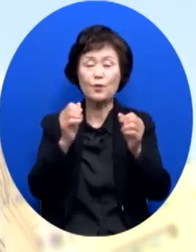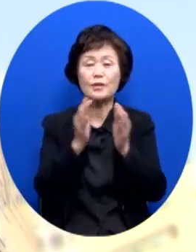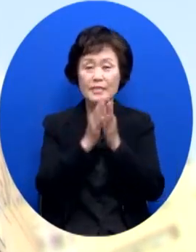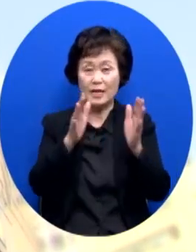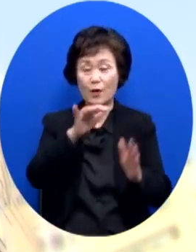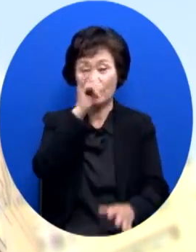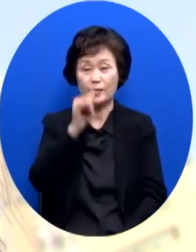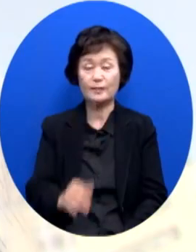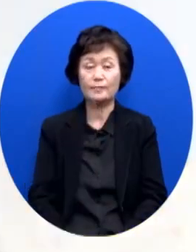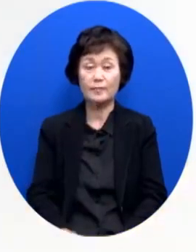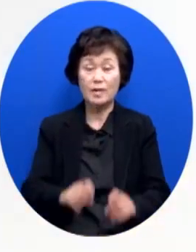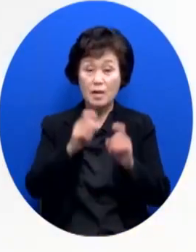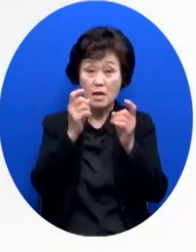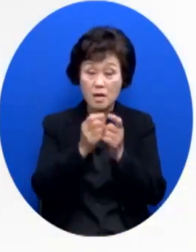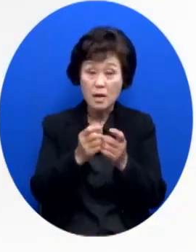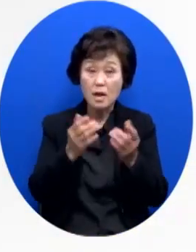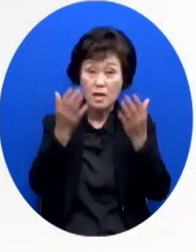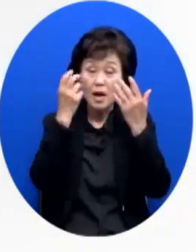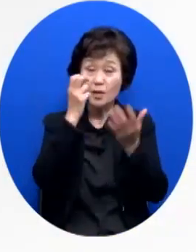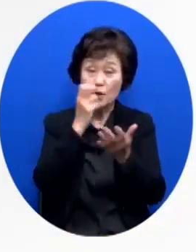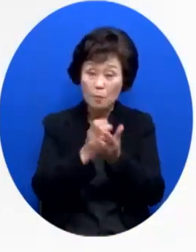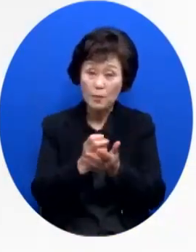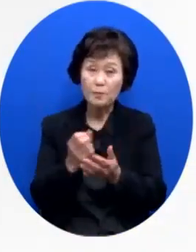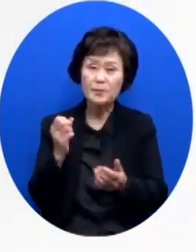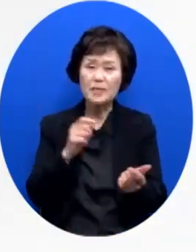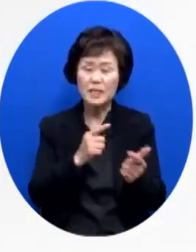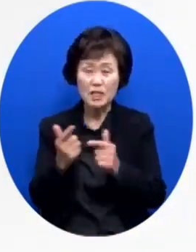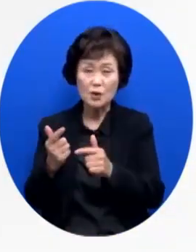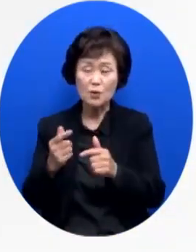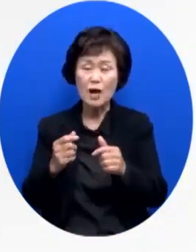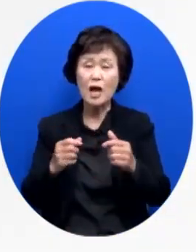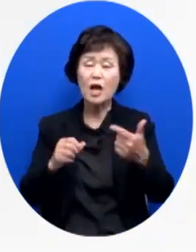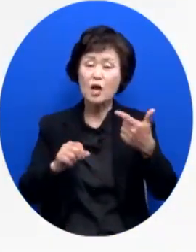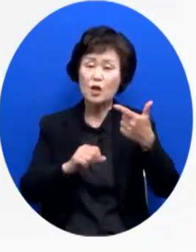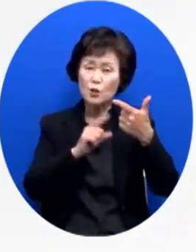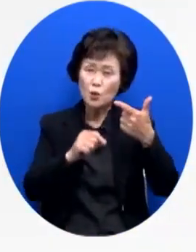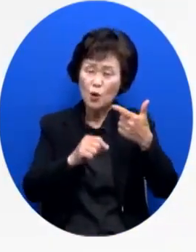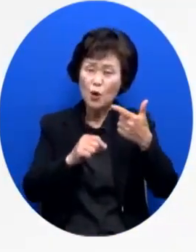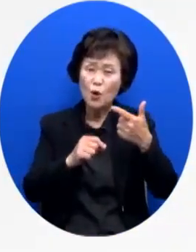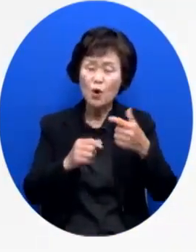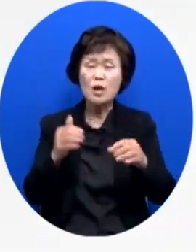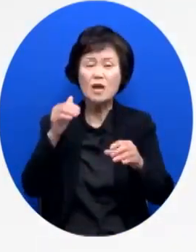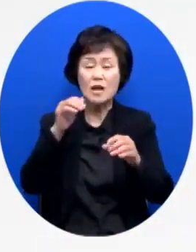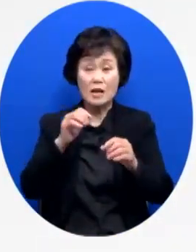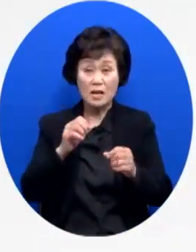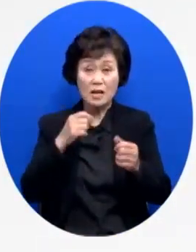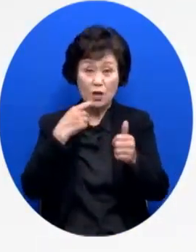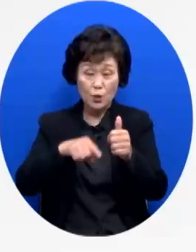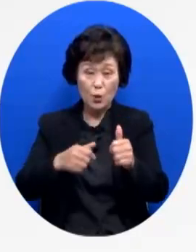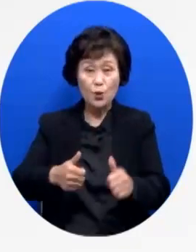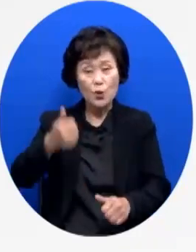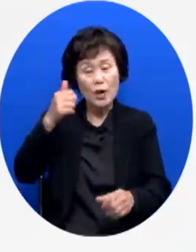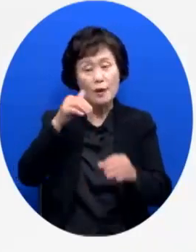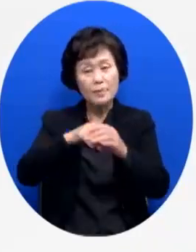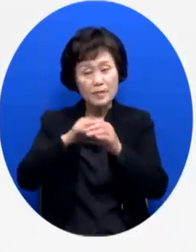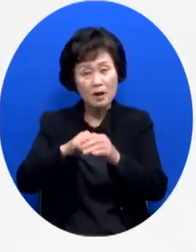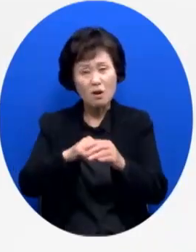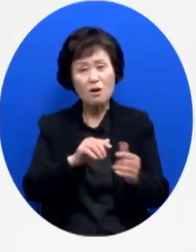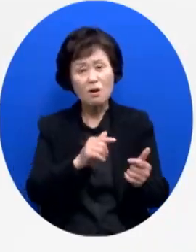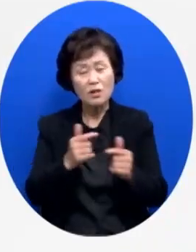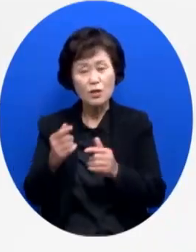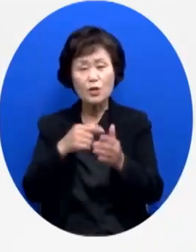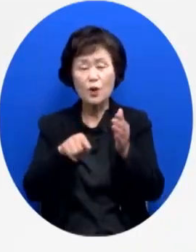감리회는 사립학교법 재개정과 다음 달 치러지는 교육감 선거를 위해 5월 한 달 동안 기도운동을 전개하는